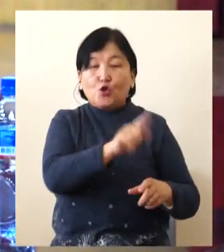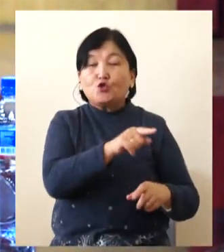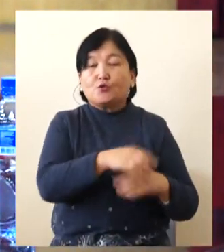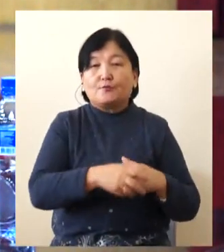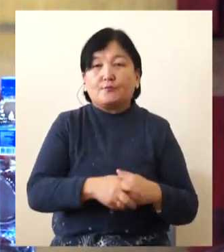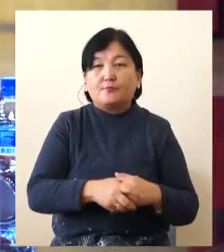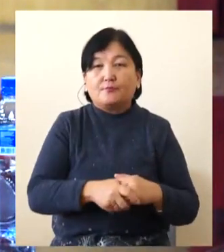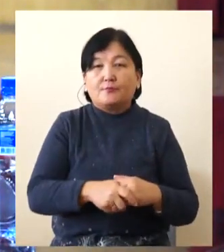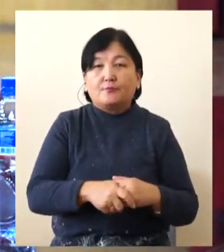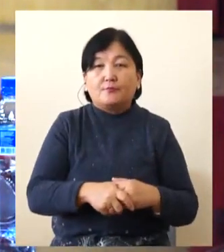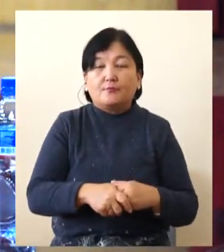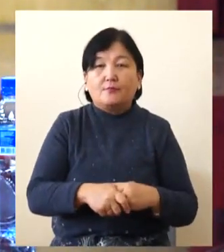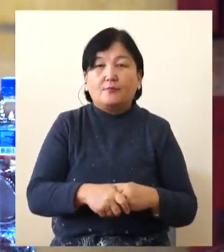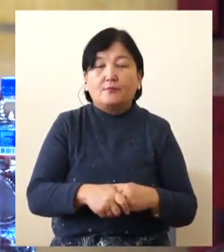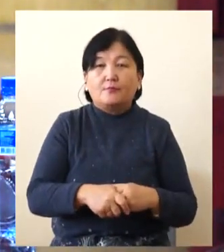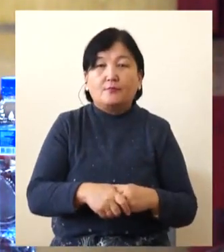байгаа.